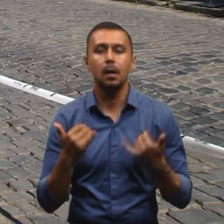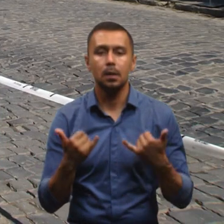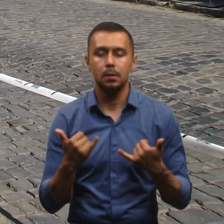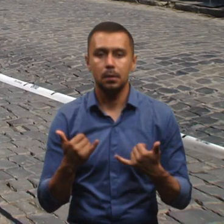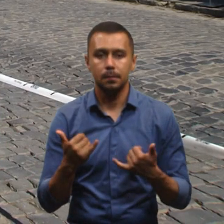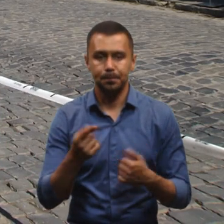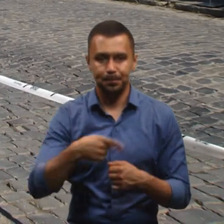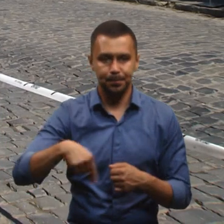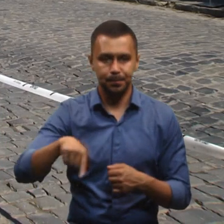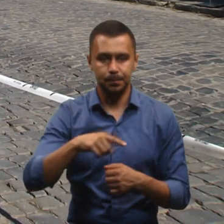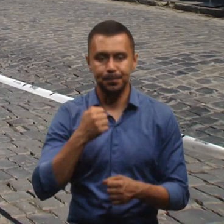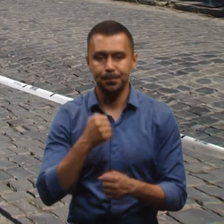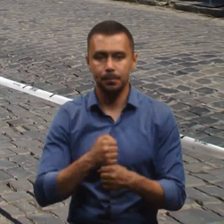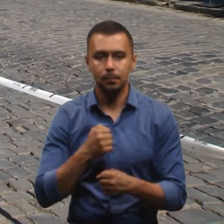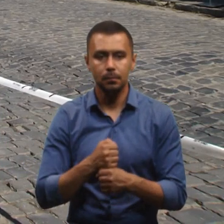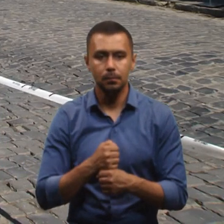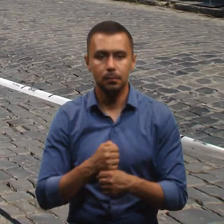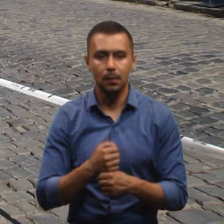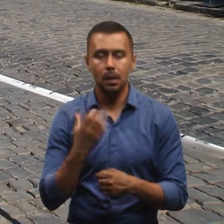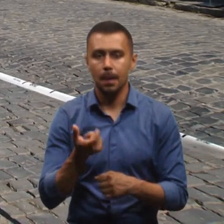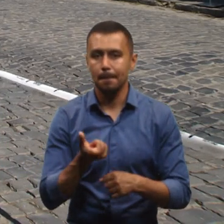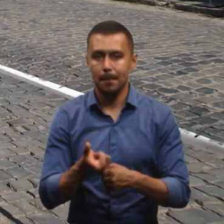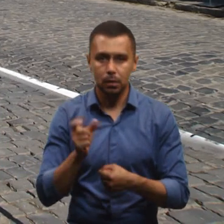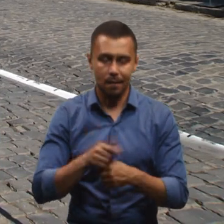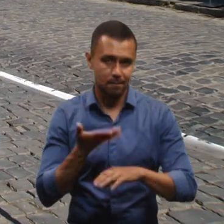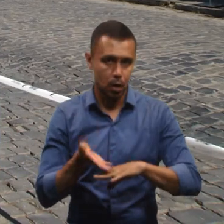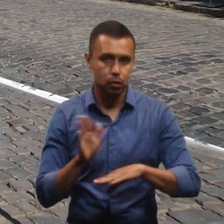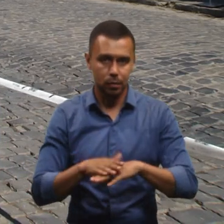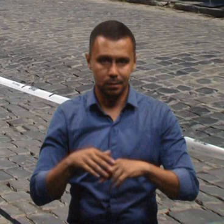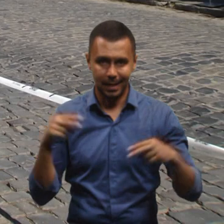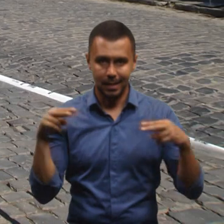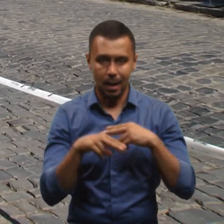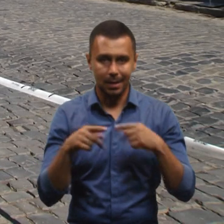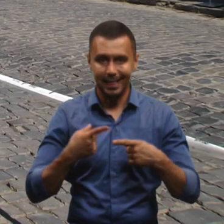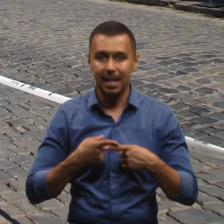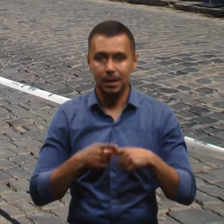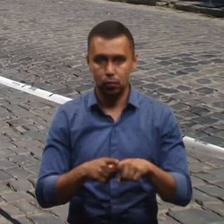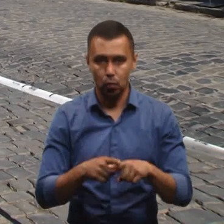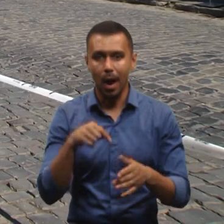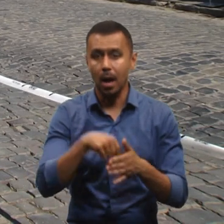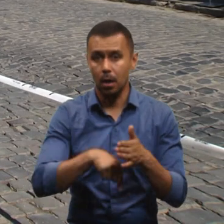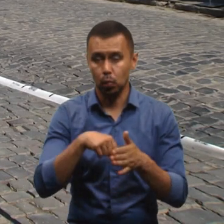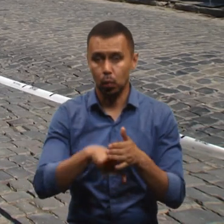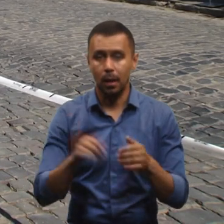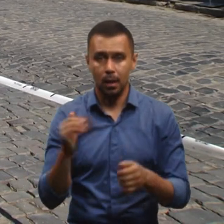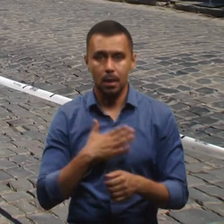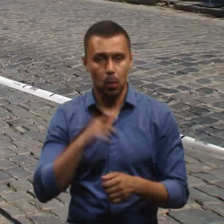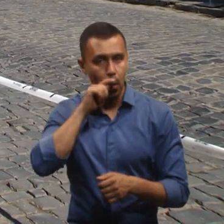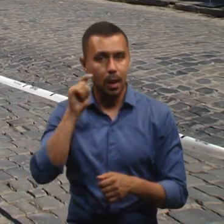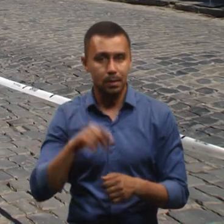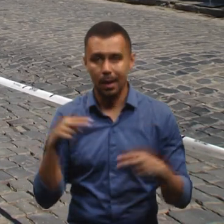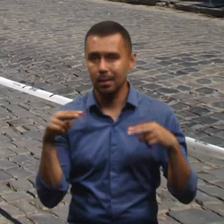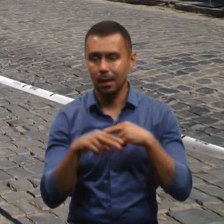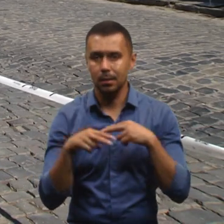вони роблять ще більш складніші траси технічного характеру. І наші українські